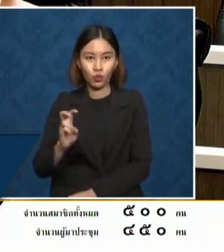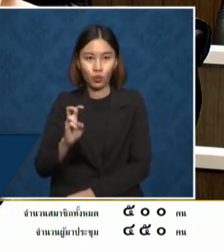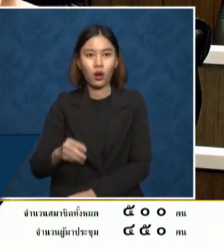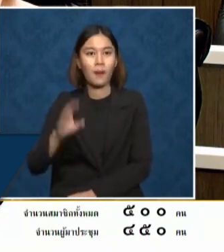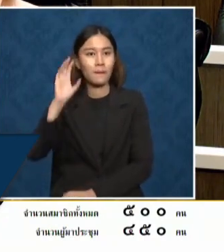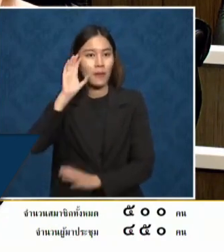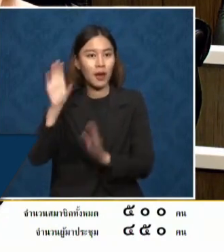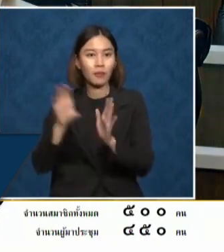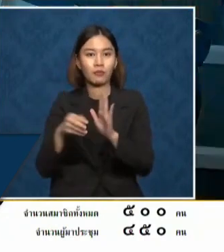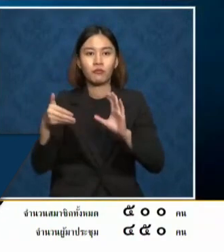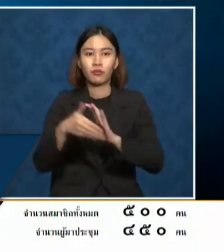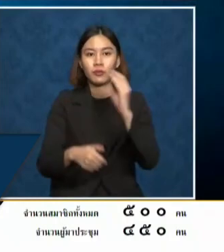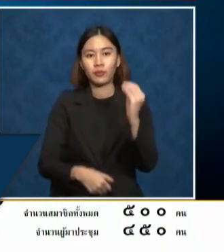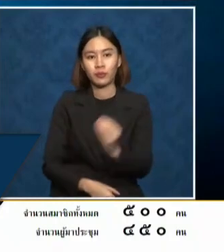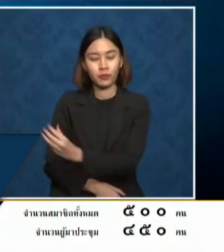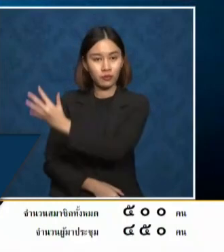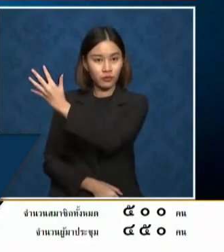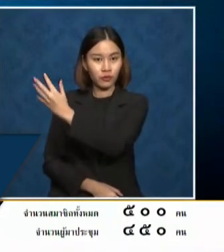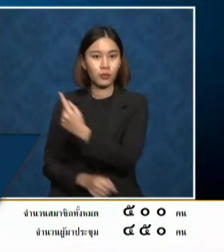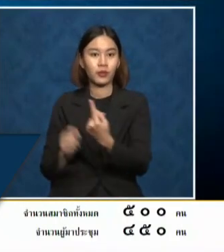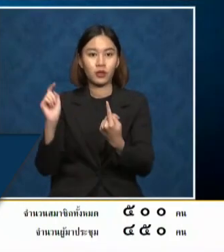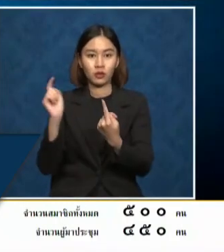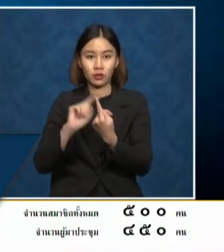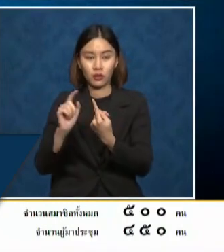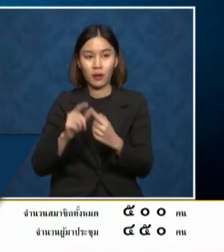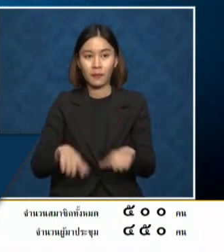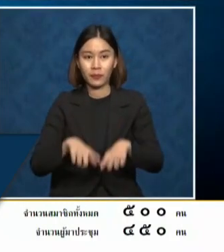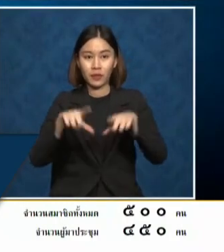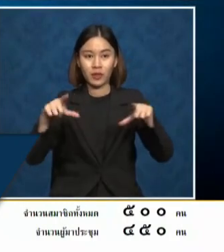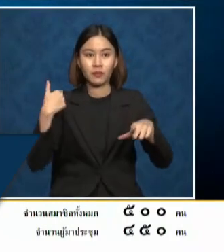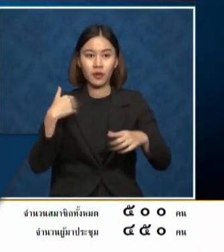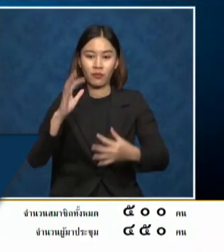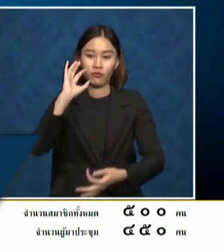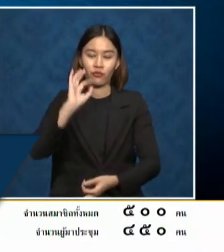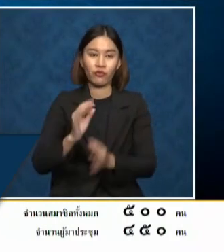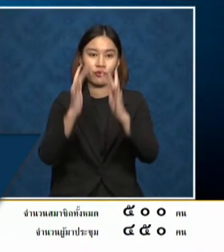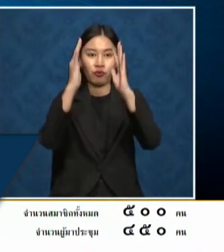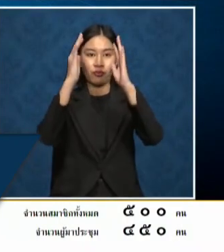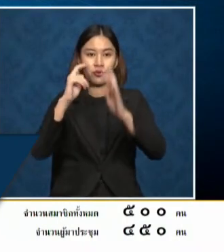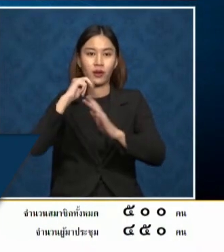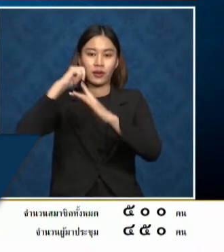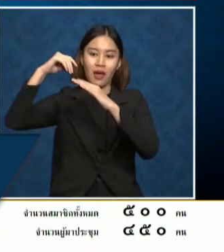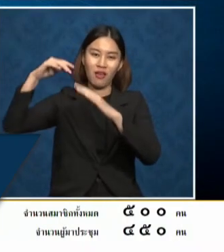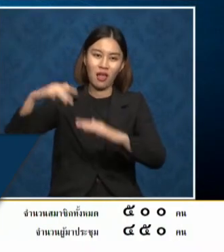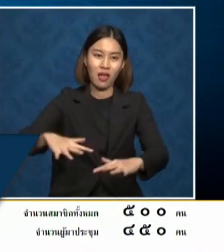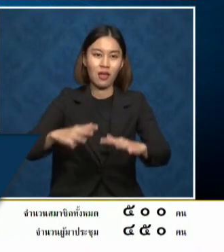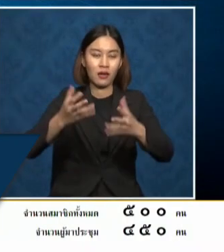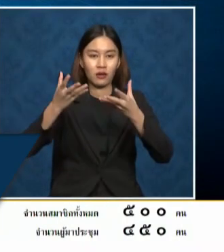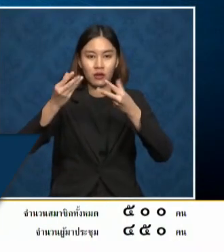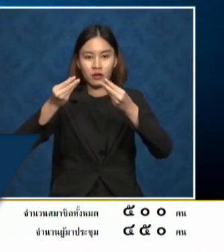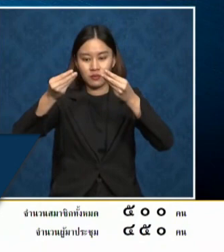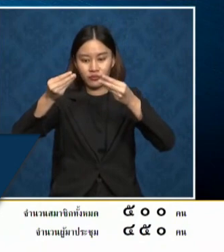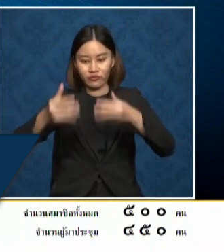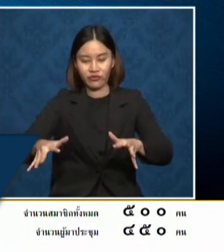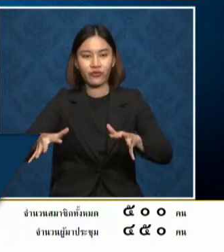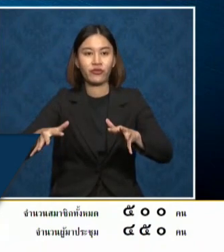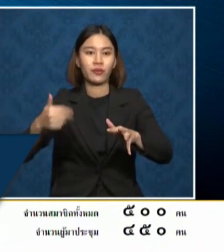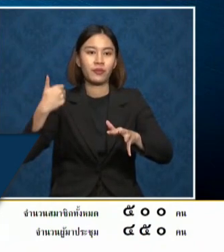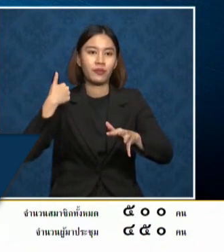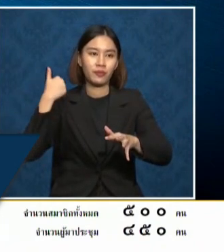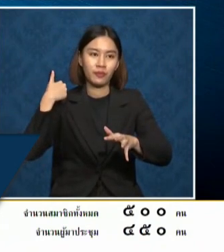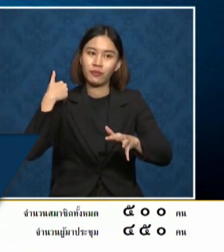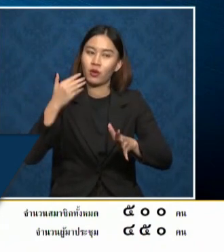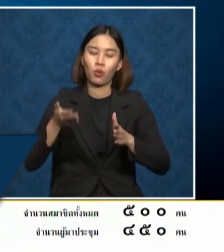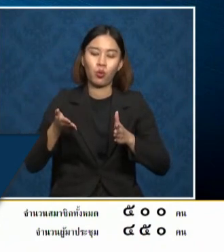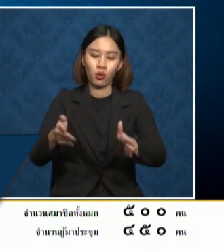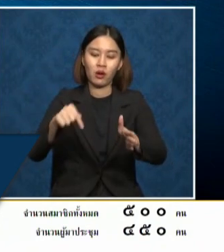สไลด์หน่อยค่ะพื้นที่ที่เนี่ยค่ะเกิดไฟป่าน้ำป่าไลหลากดินโคนถถนเต็ม